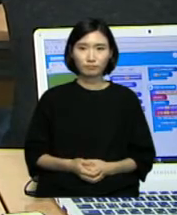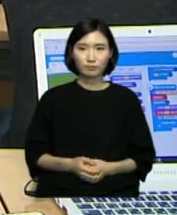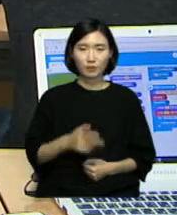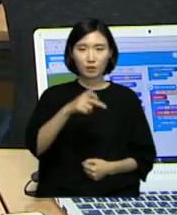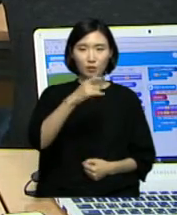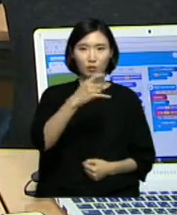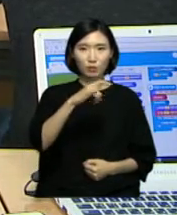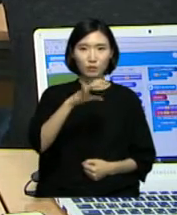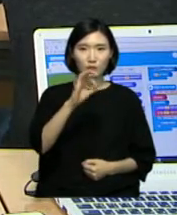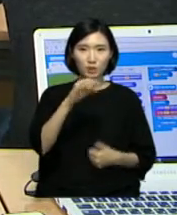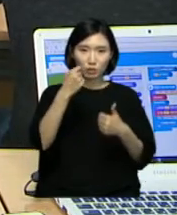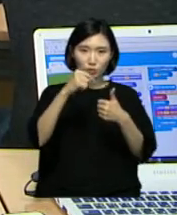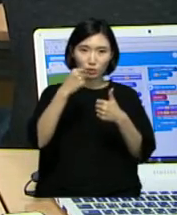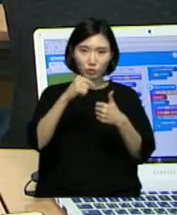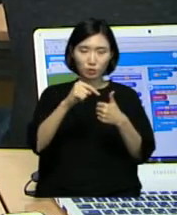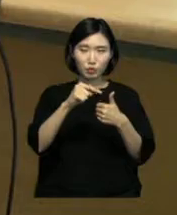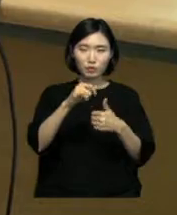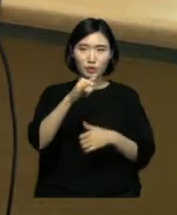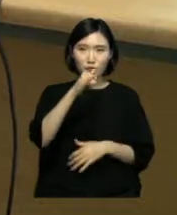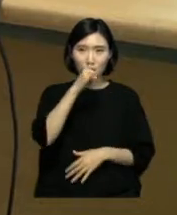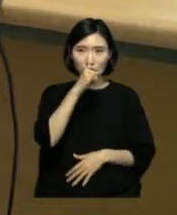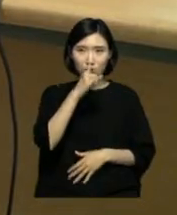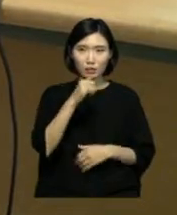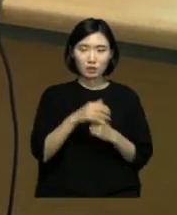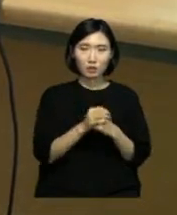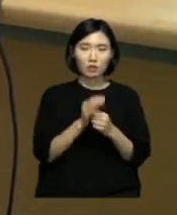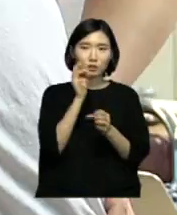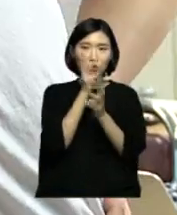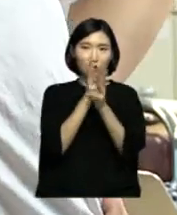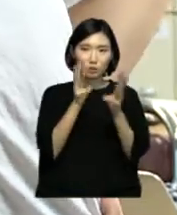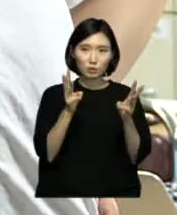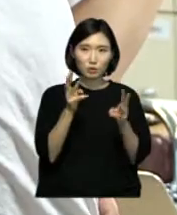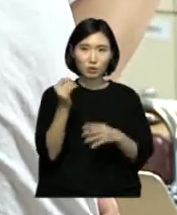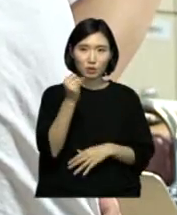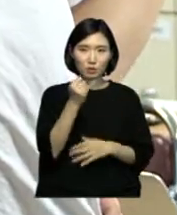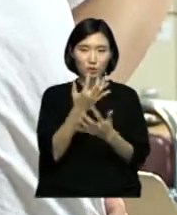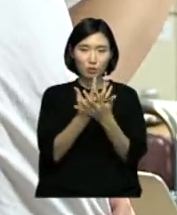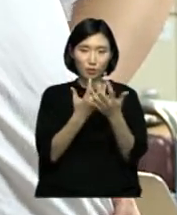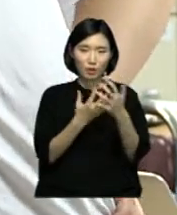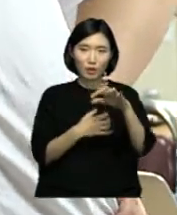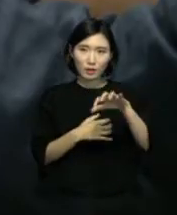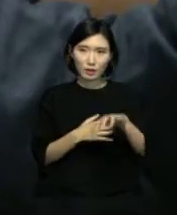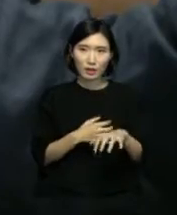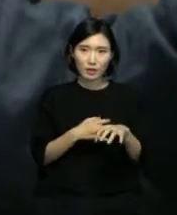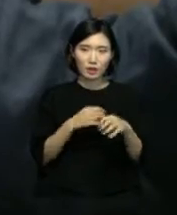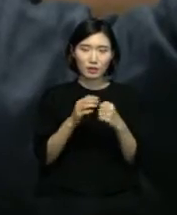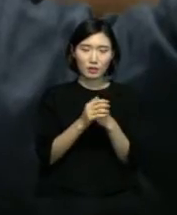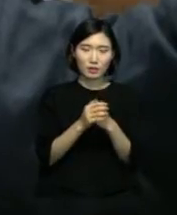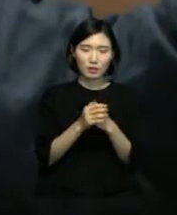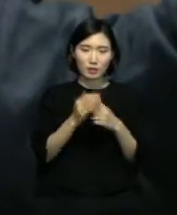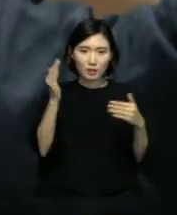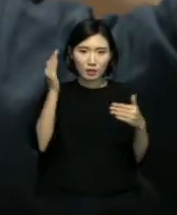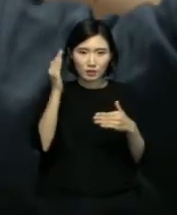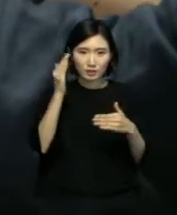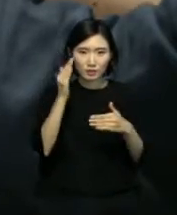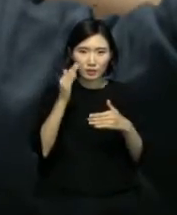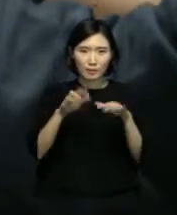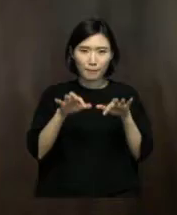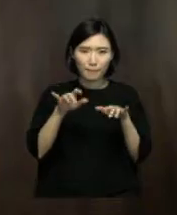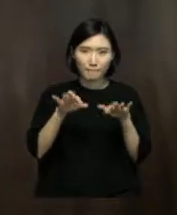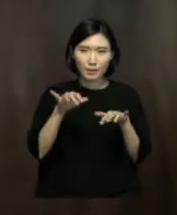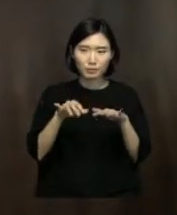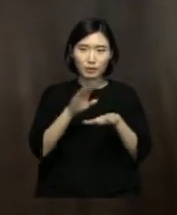코딩 교육이 한창인 서초 구립 여성회관 강의실입니다. 강사의 설명이 끝나자 수강생들의 손놀림이